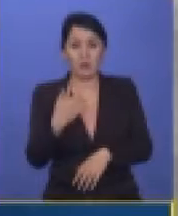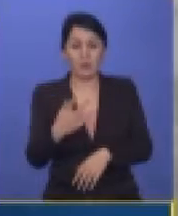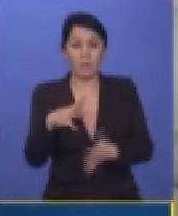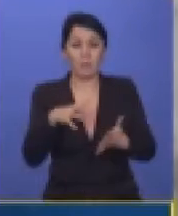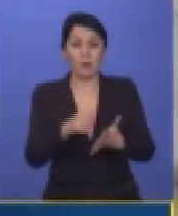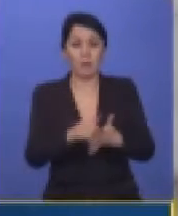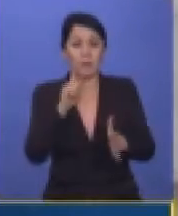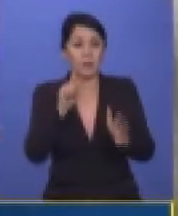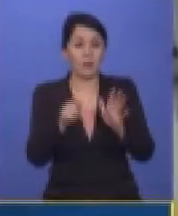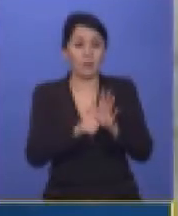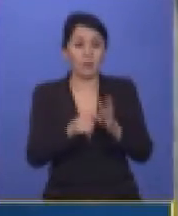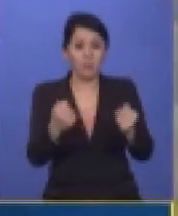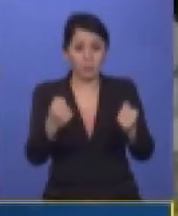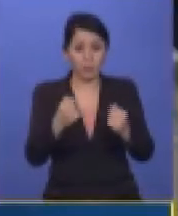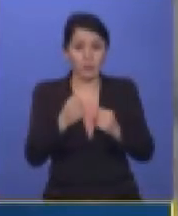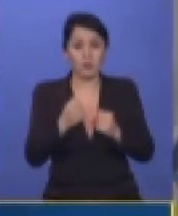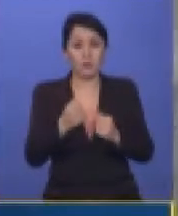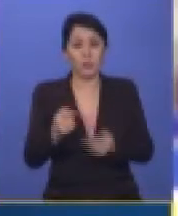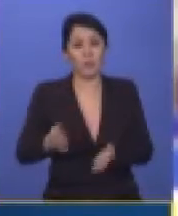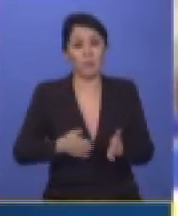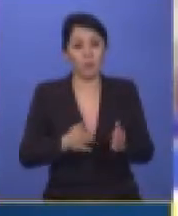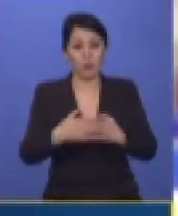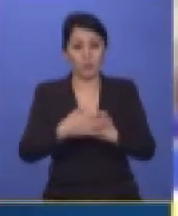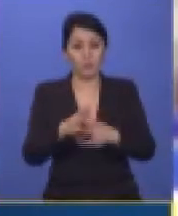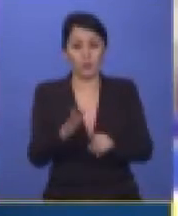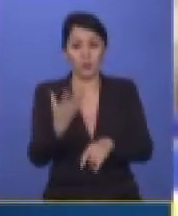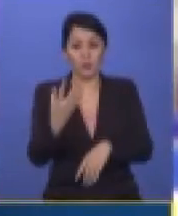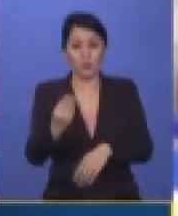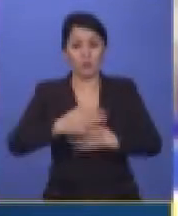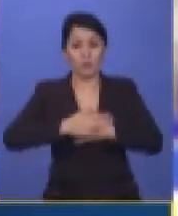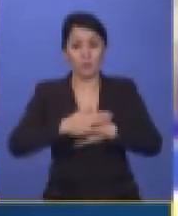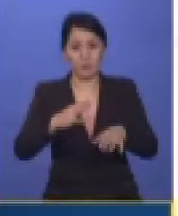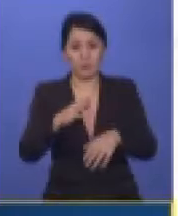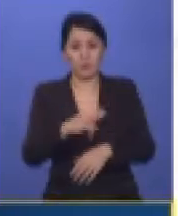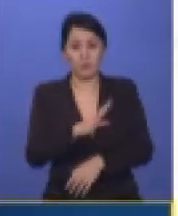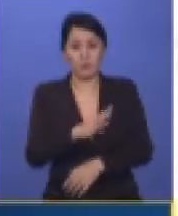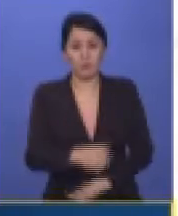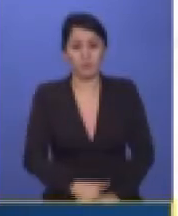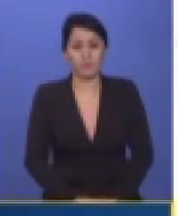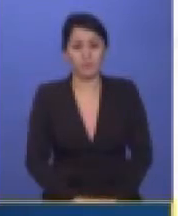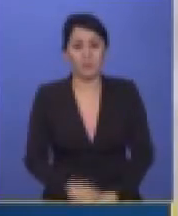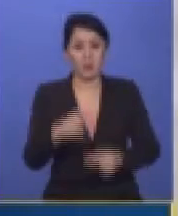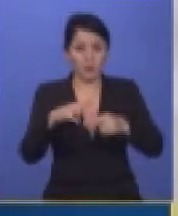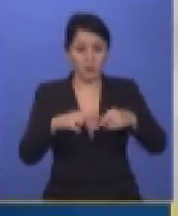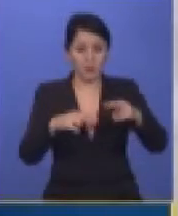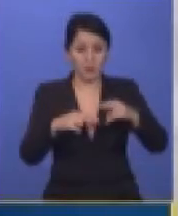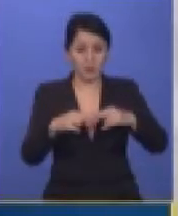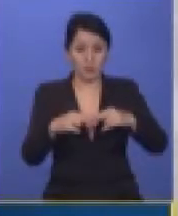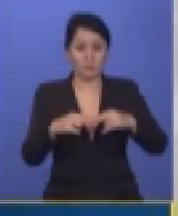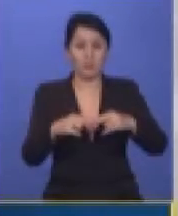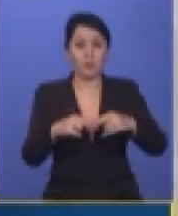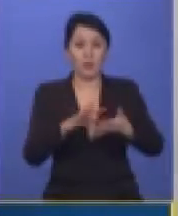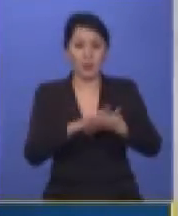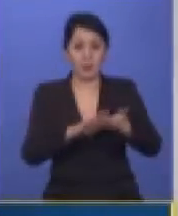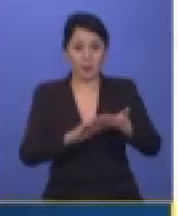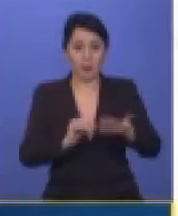зимним видом спорта. А с открытием ледового корта их станет еще больше, уверены раисовцы. Мы продолжаем строительство ледовых крытых кортов. У